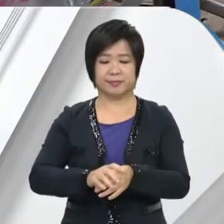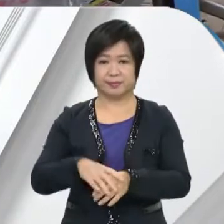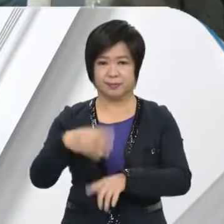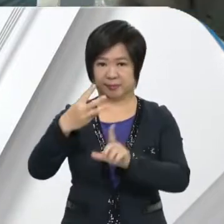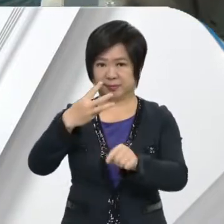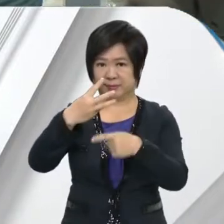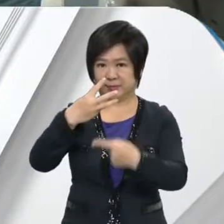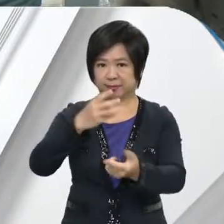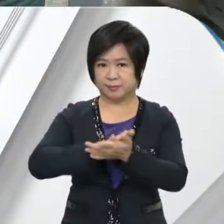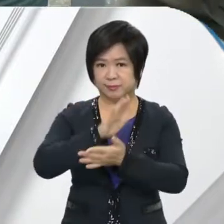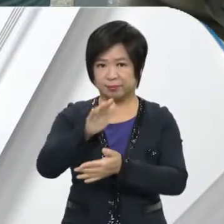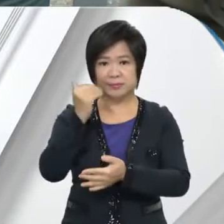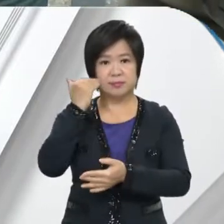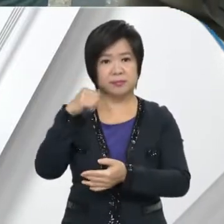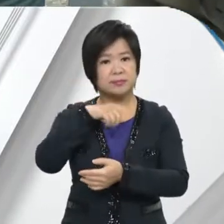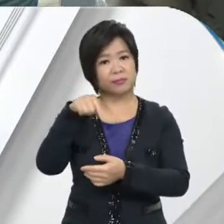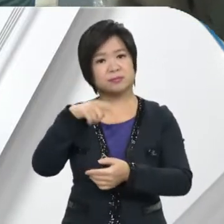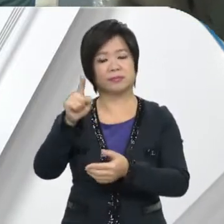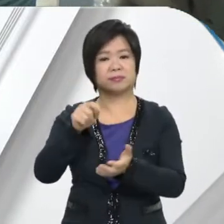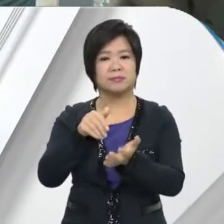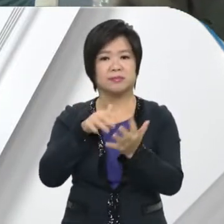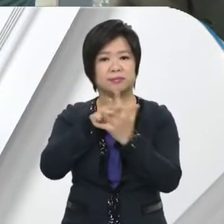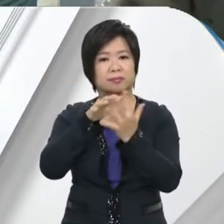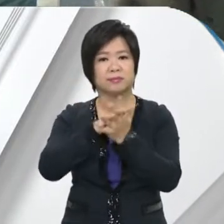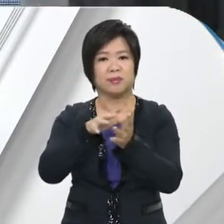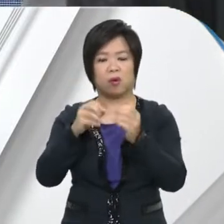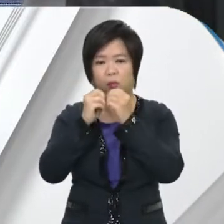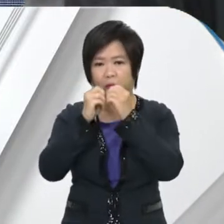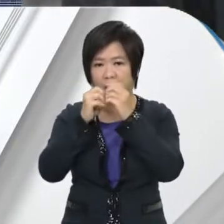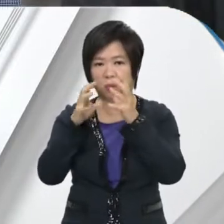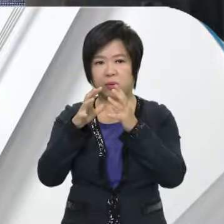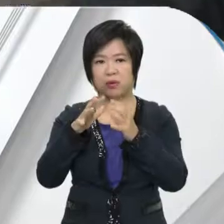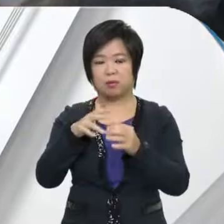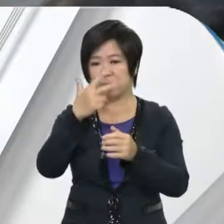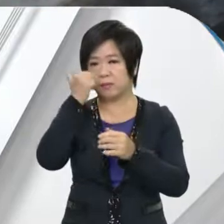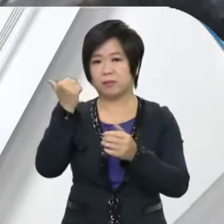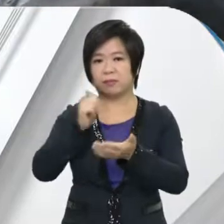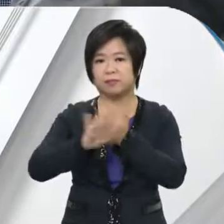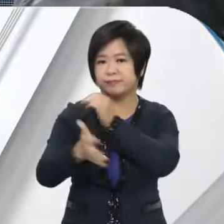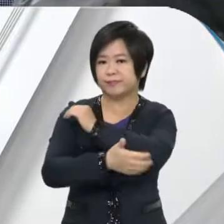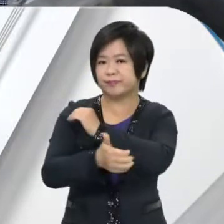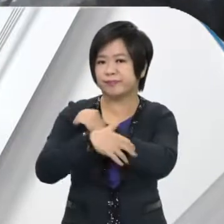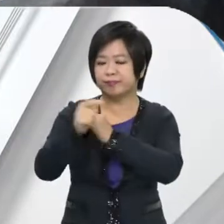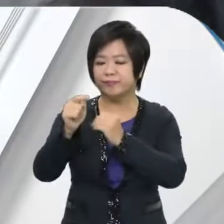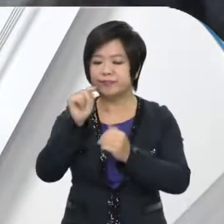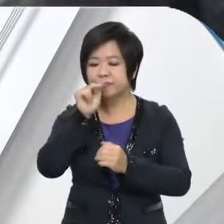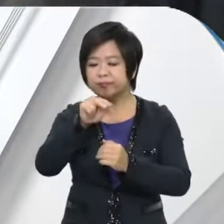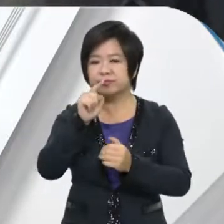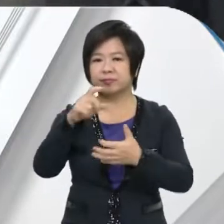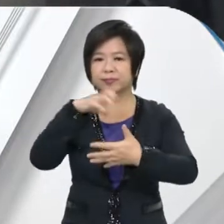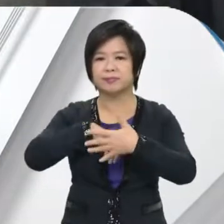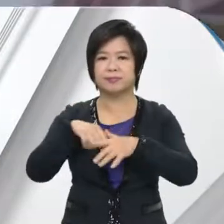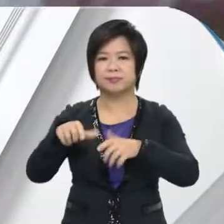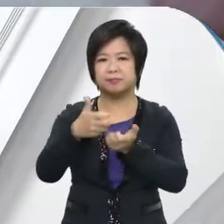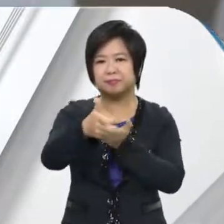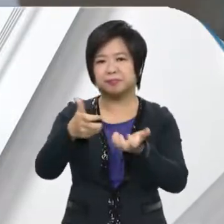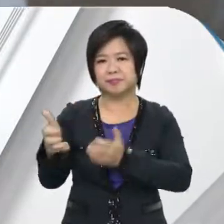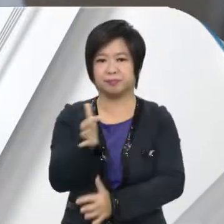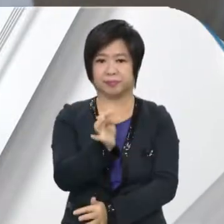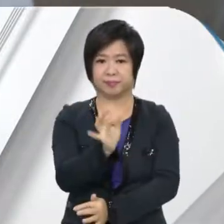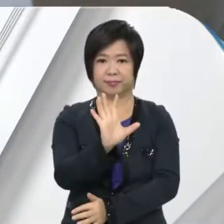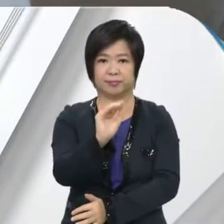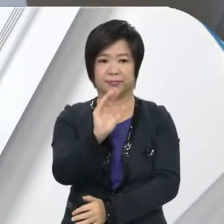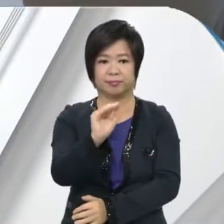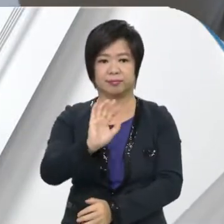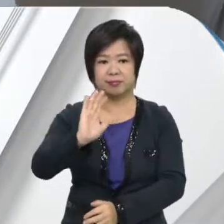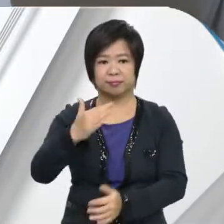尸，民众接触了用透明的垃圾袋，方便清洁炊烟来看，垃圾系没有照规定分类。不过，其